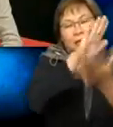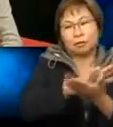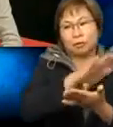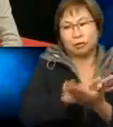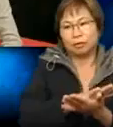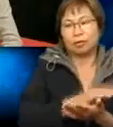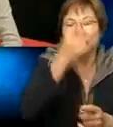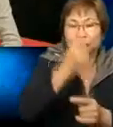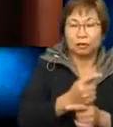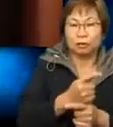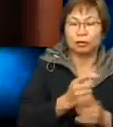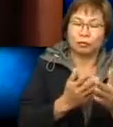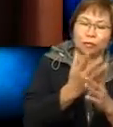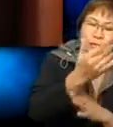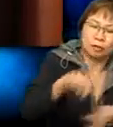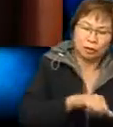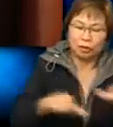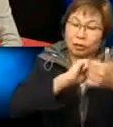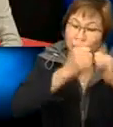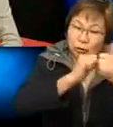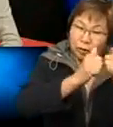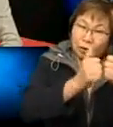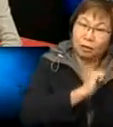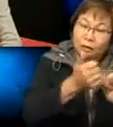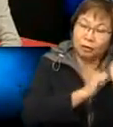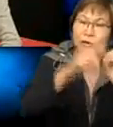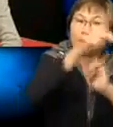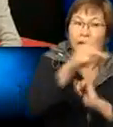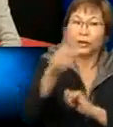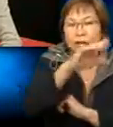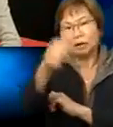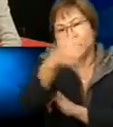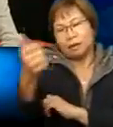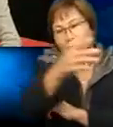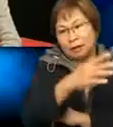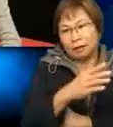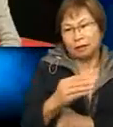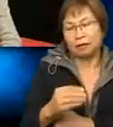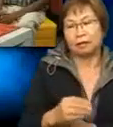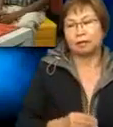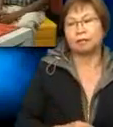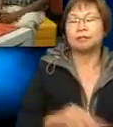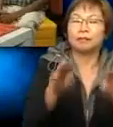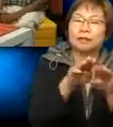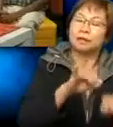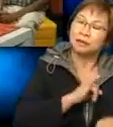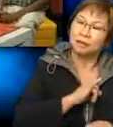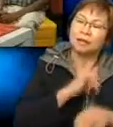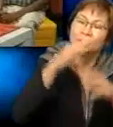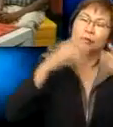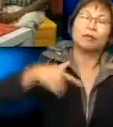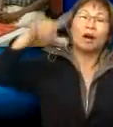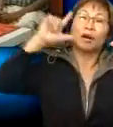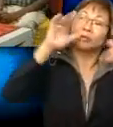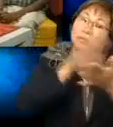sekolah. Contohnya, melalui kegiatan sukan, kurikulum dan lain-lain lagi. Macam saya. Saya